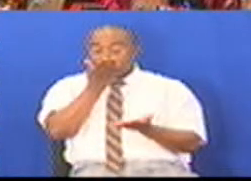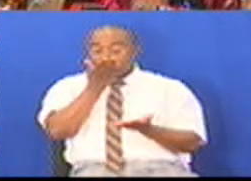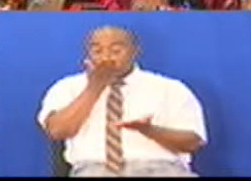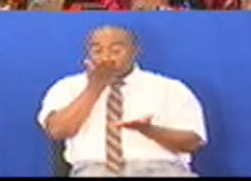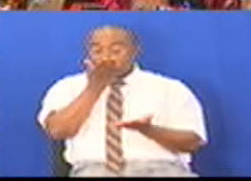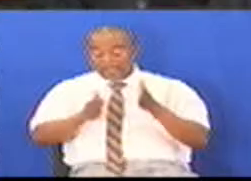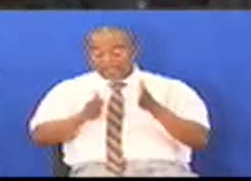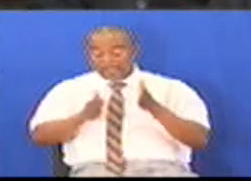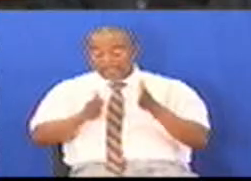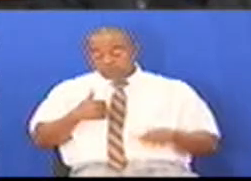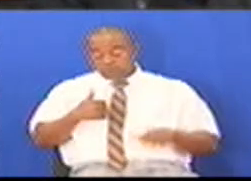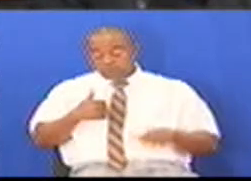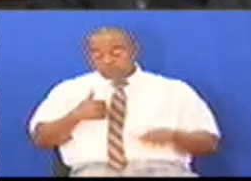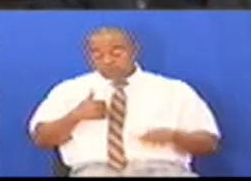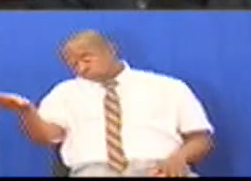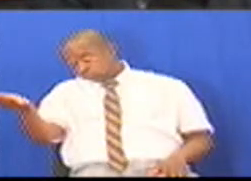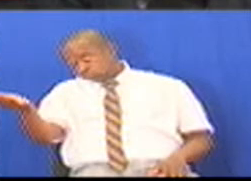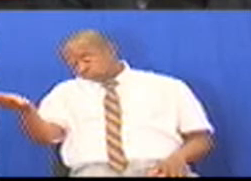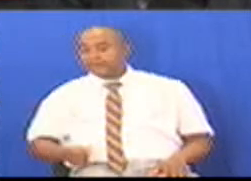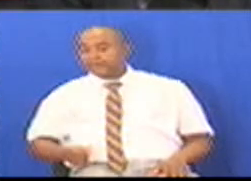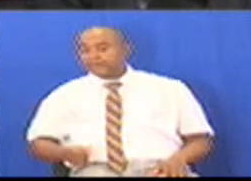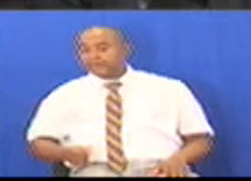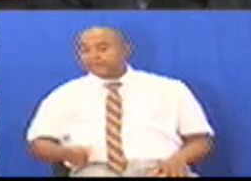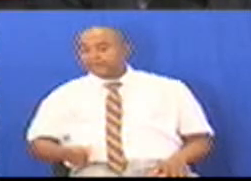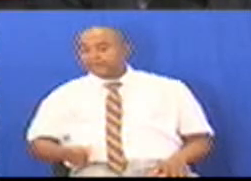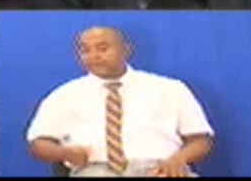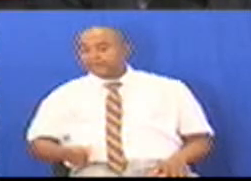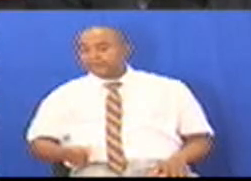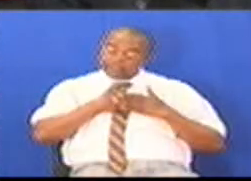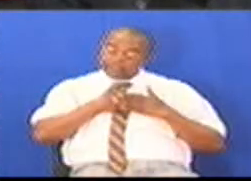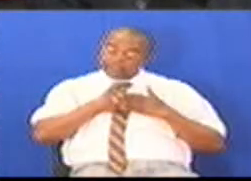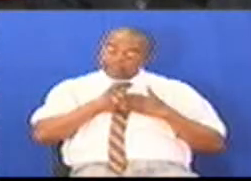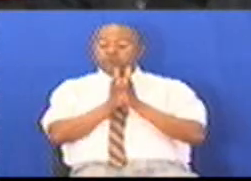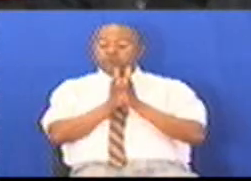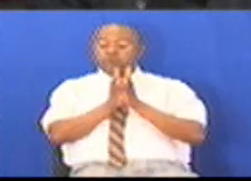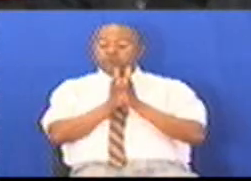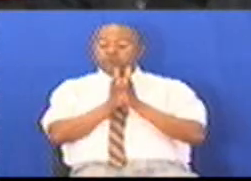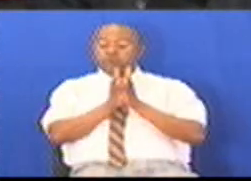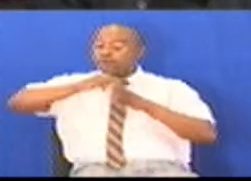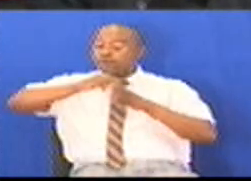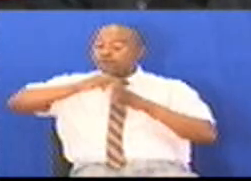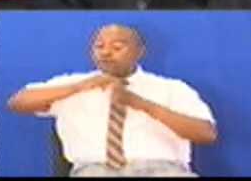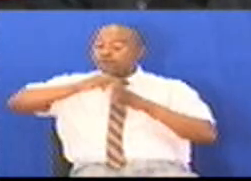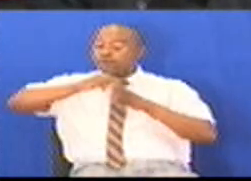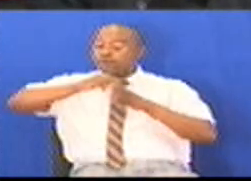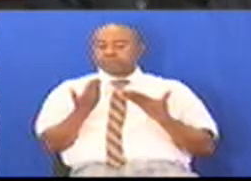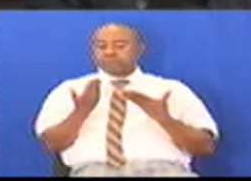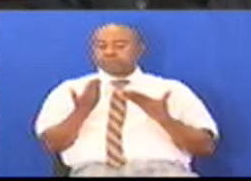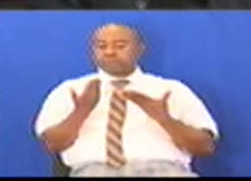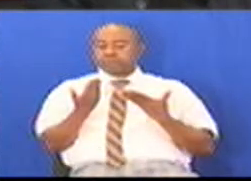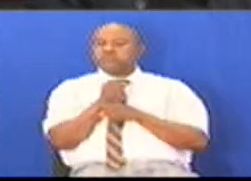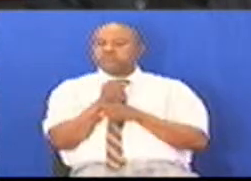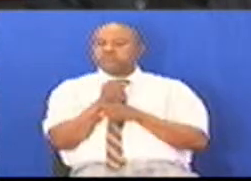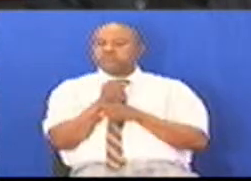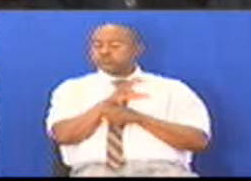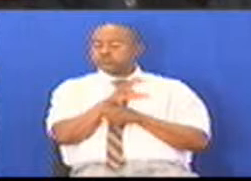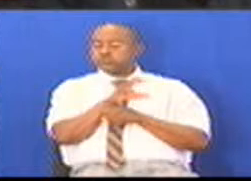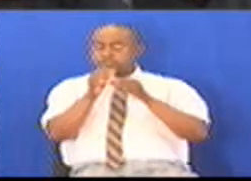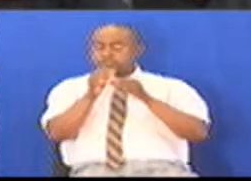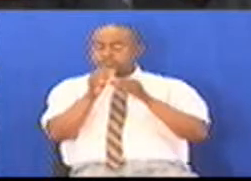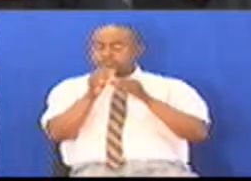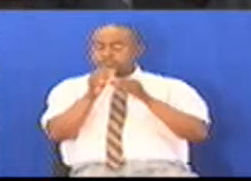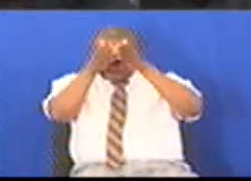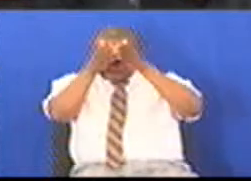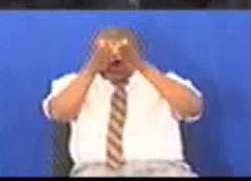Mheshimiwa Spika, napenda kuwashukuru sana wajumbe wa kamati hii ya budget kwa umakini wao, kwa